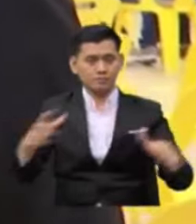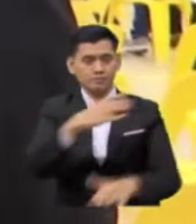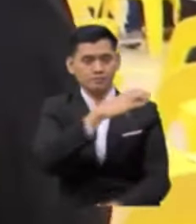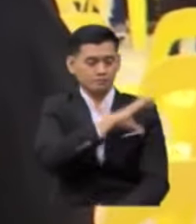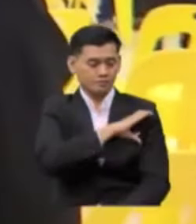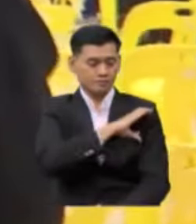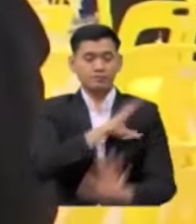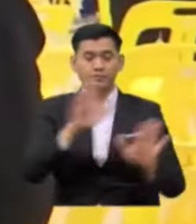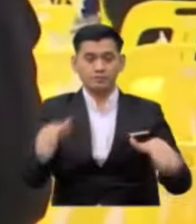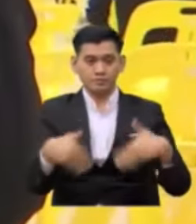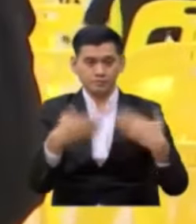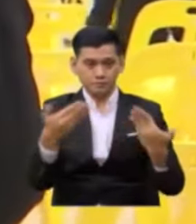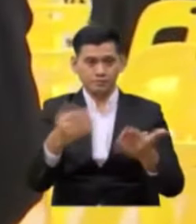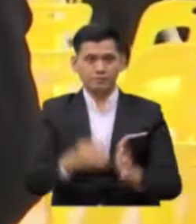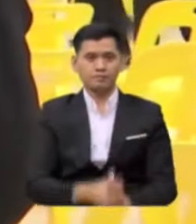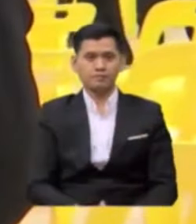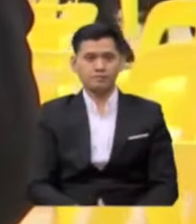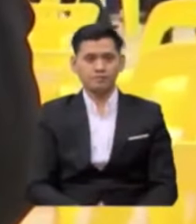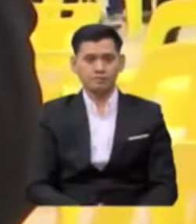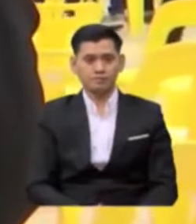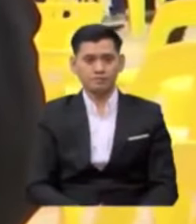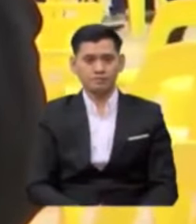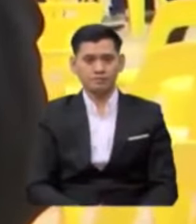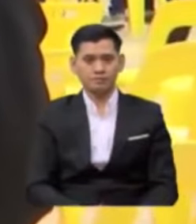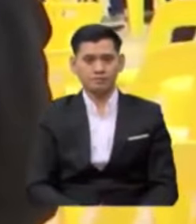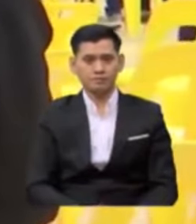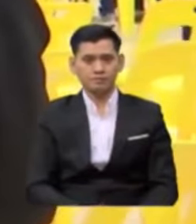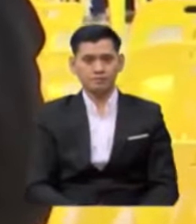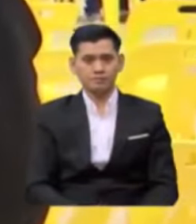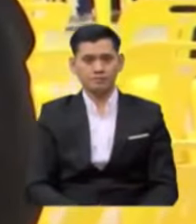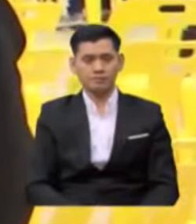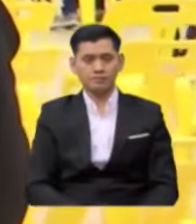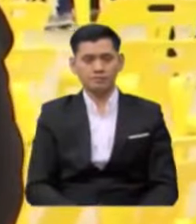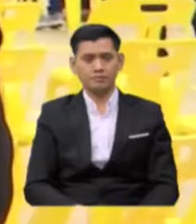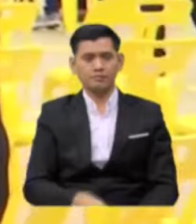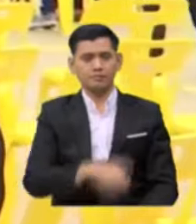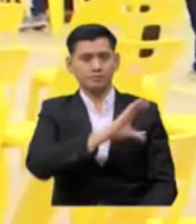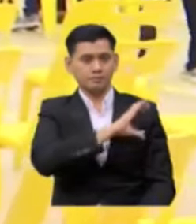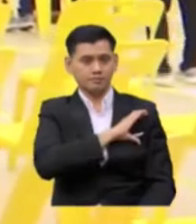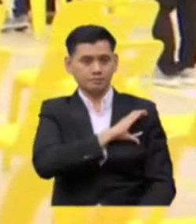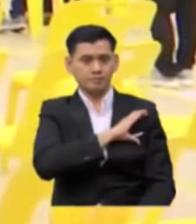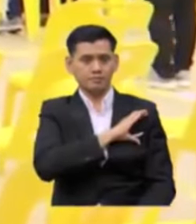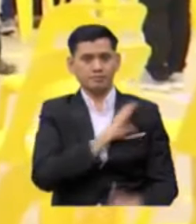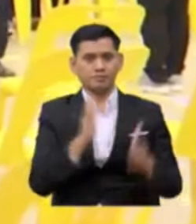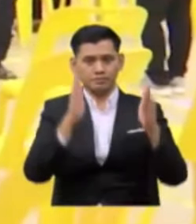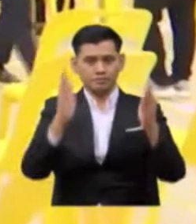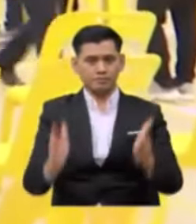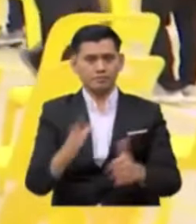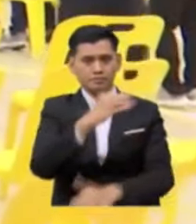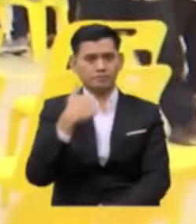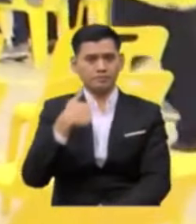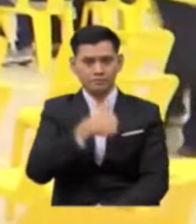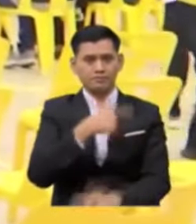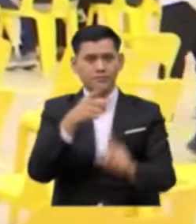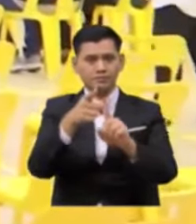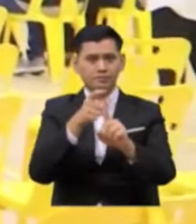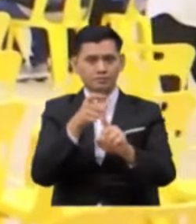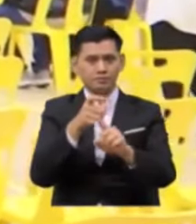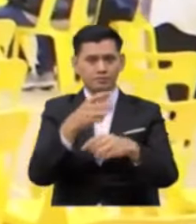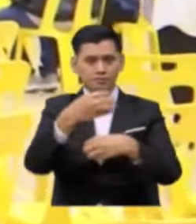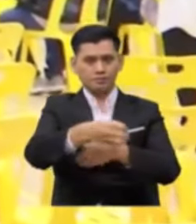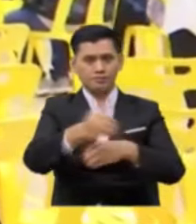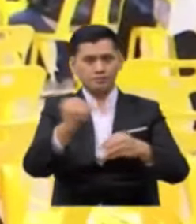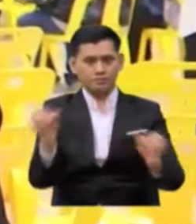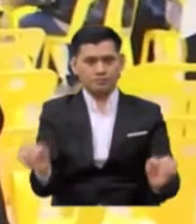hari ini macam mana tuan? Okey, untuk pihak BDRM, terutamanya untuk IPDC, kami di pihak